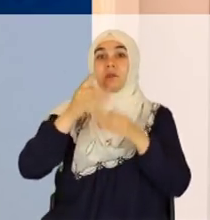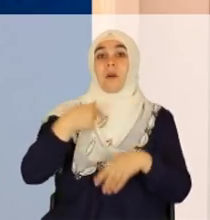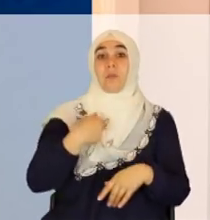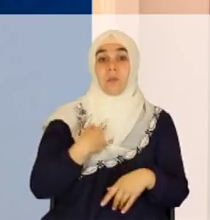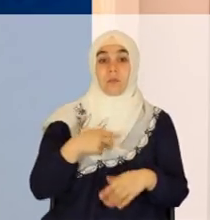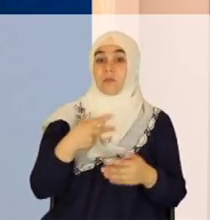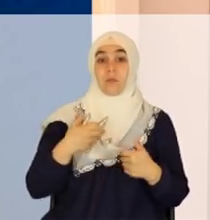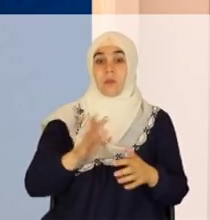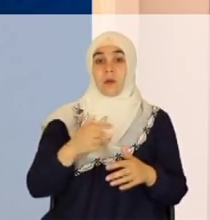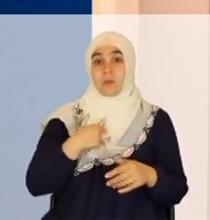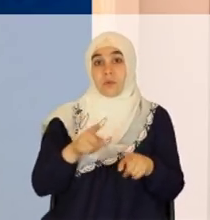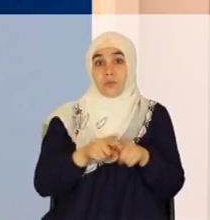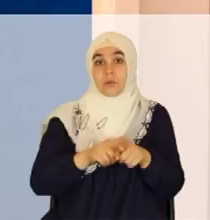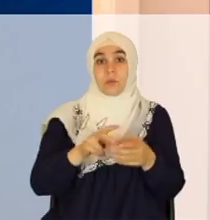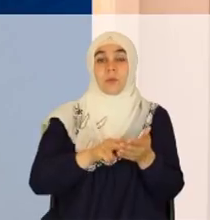deb qo'rqish kerak.